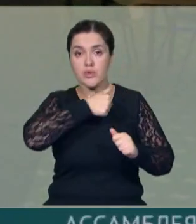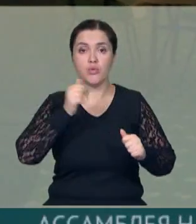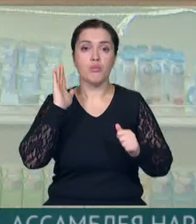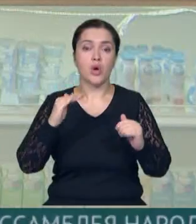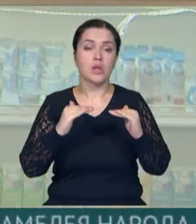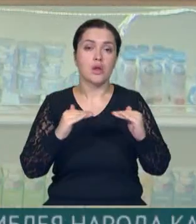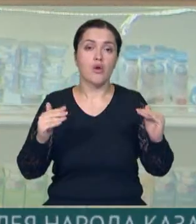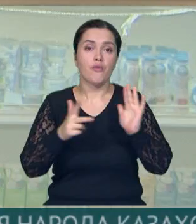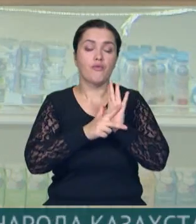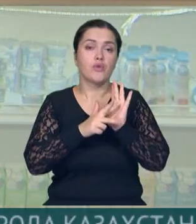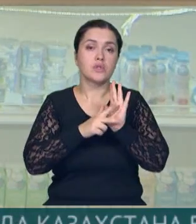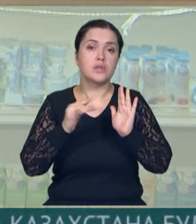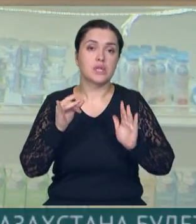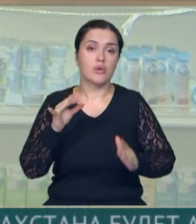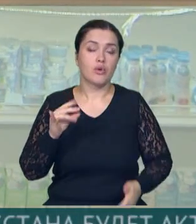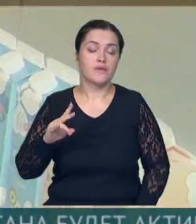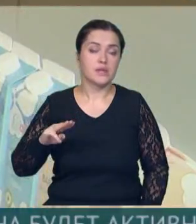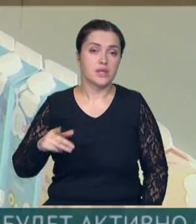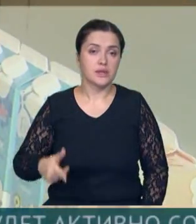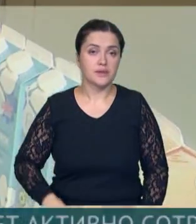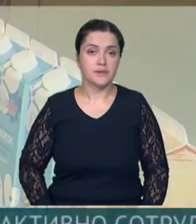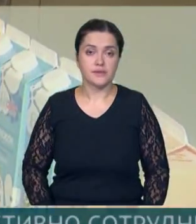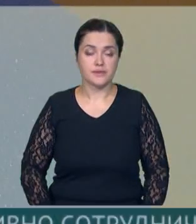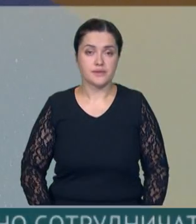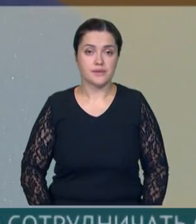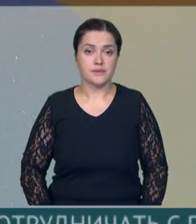2017 году прогнозируют на уровне 8 триллионов тенге.